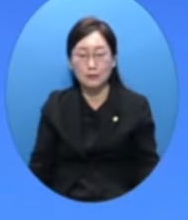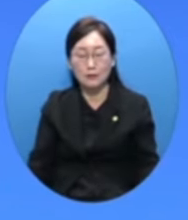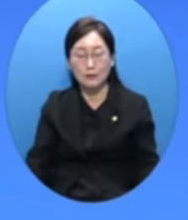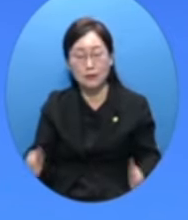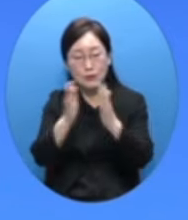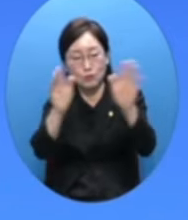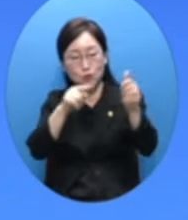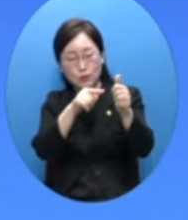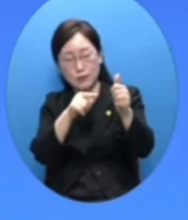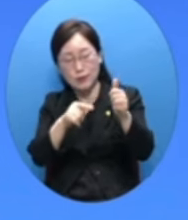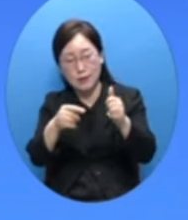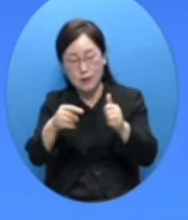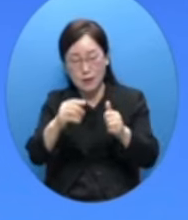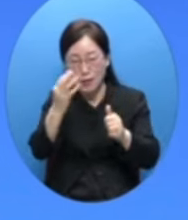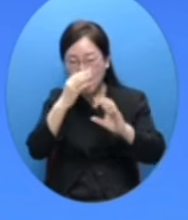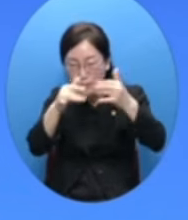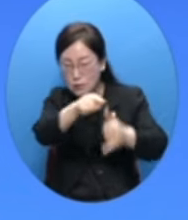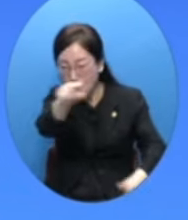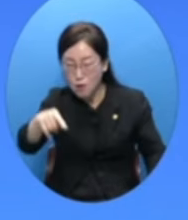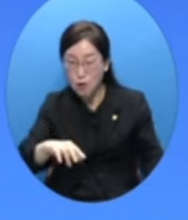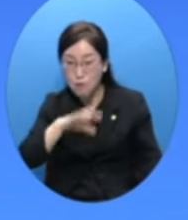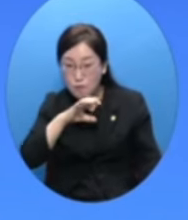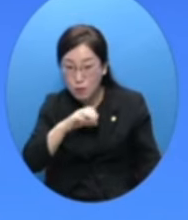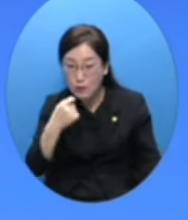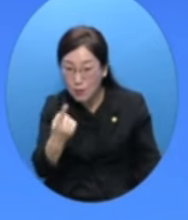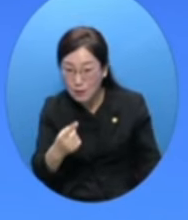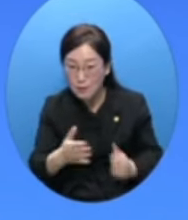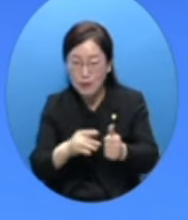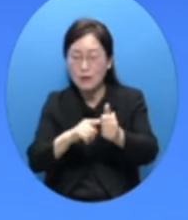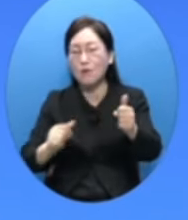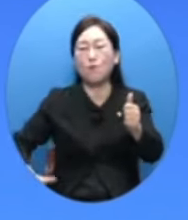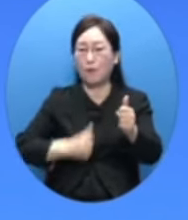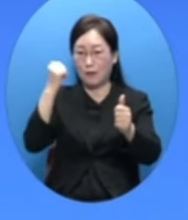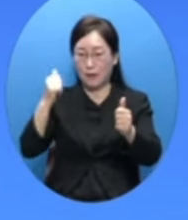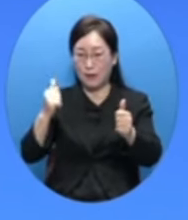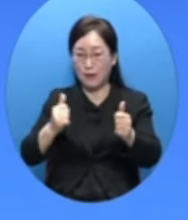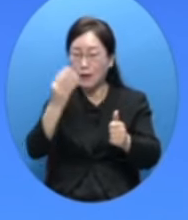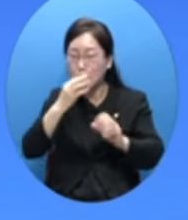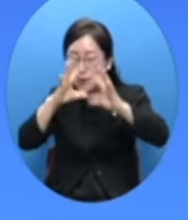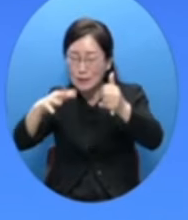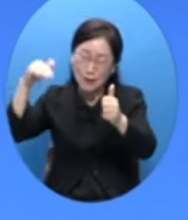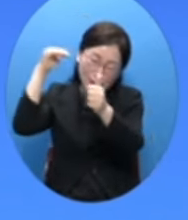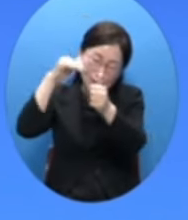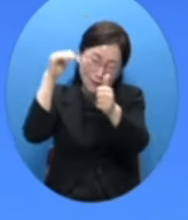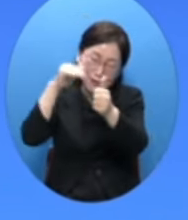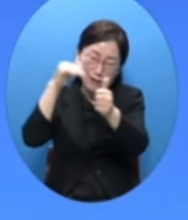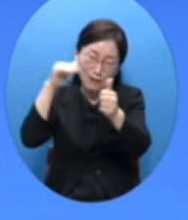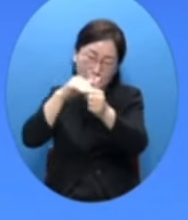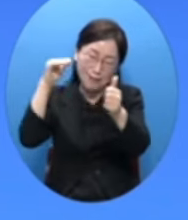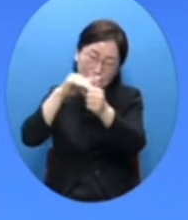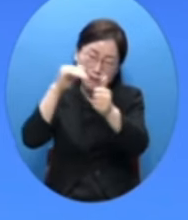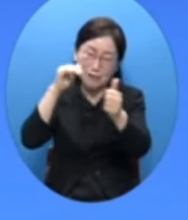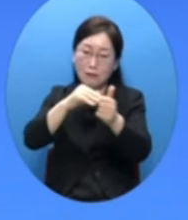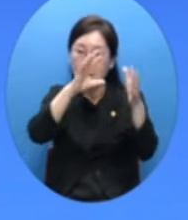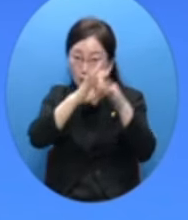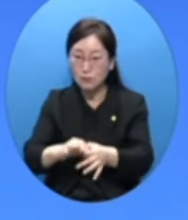그의 분노를 참지 못했습니다. 너무나 이스라엘 백성들이 괴롭히고 또 괴롭히고 또 괴롭히고 또